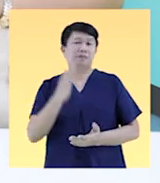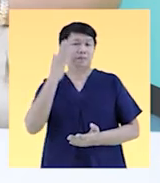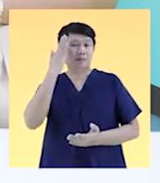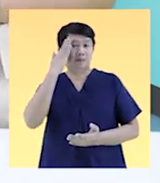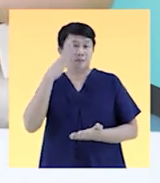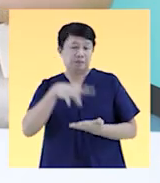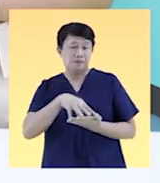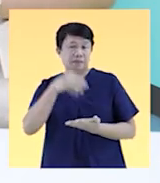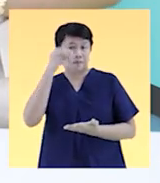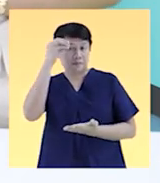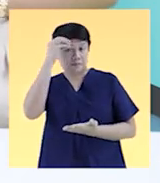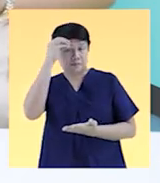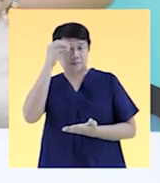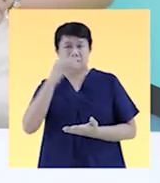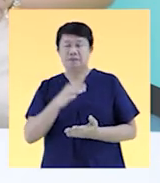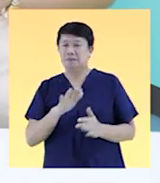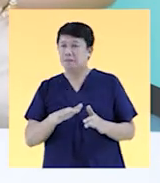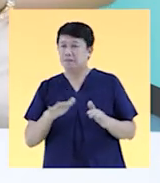Nakuha ba mga bata?